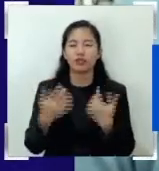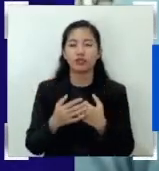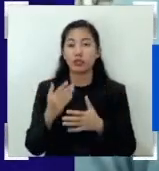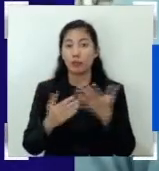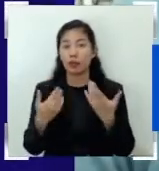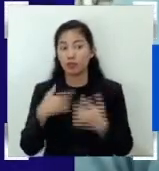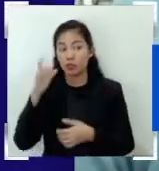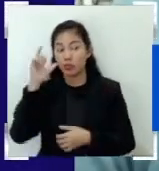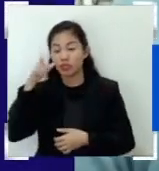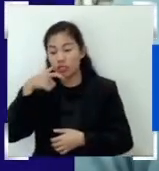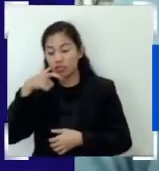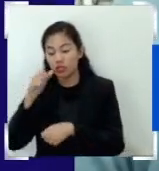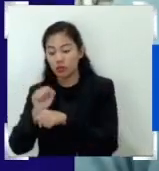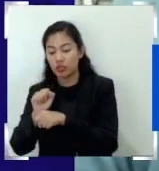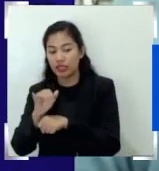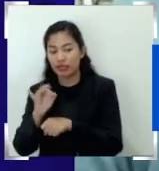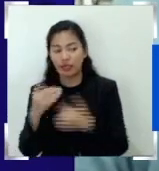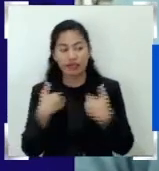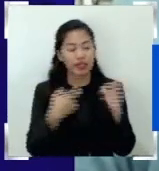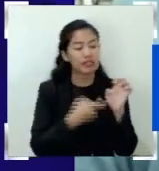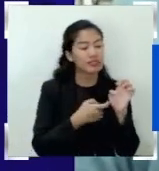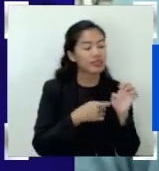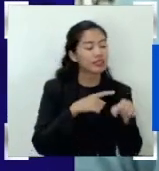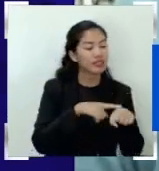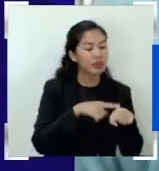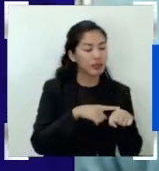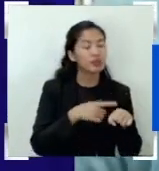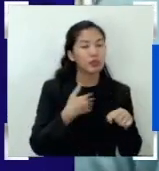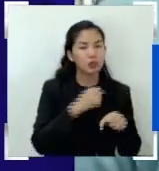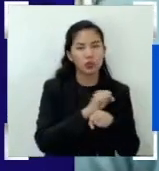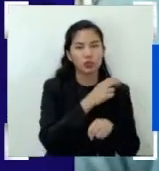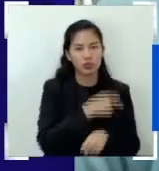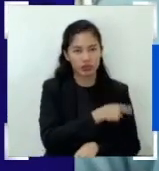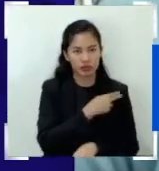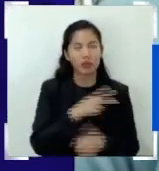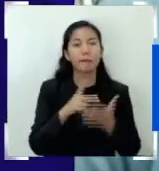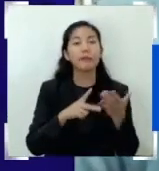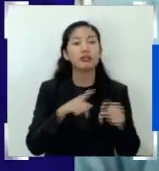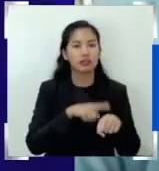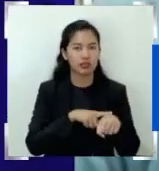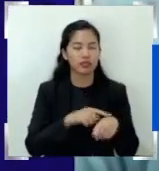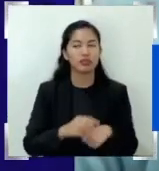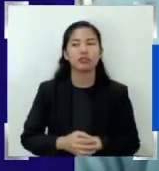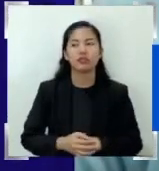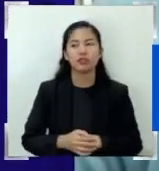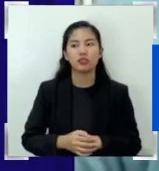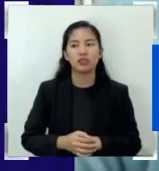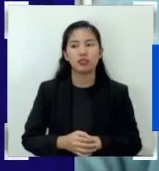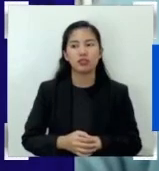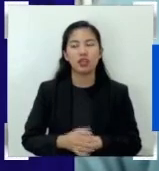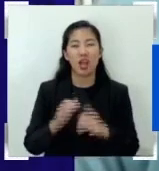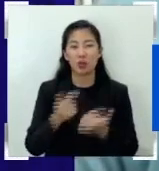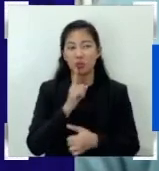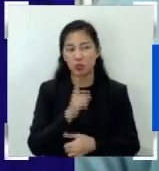sila, pasok sila sa hospital as their part-time. Now sure are we na, di ba, that